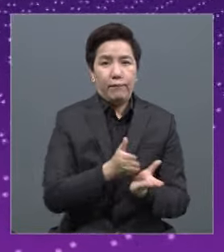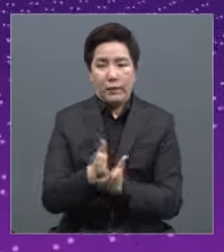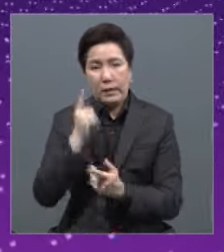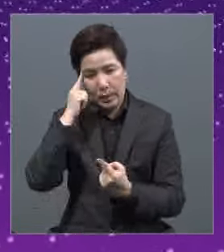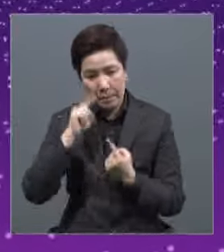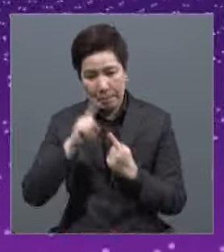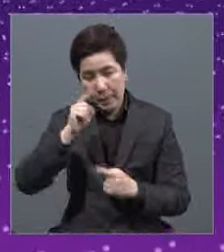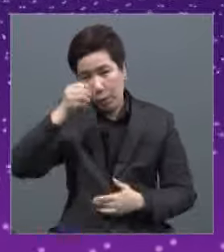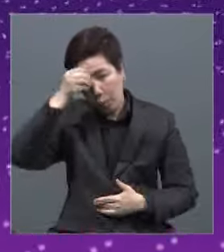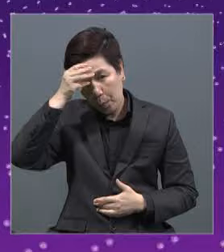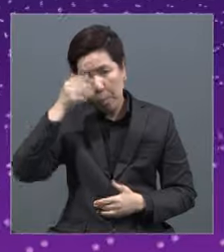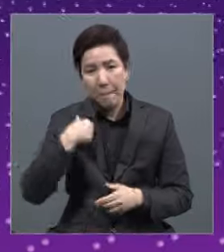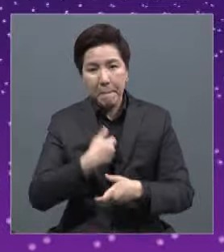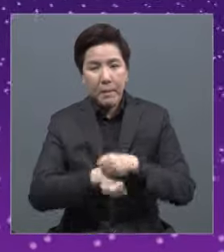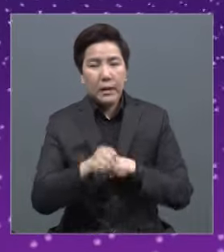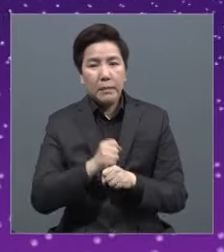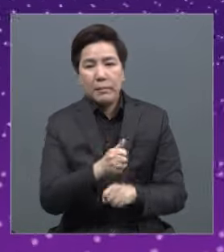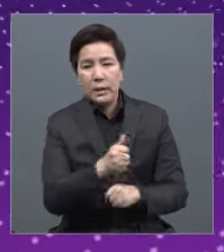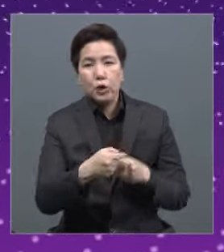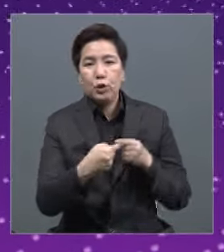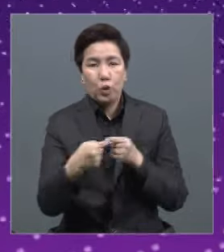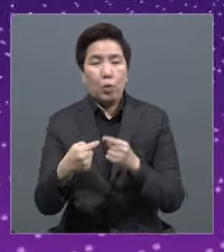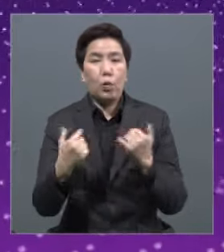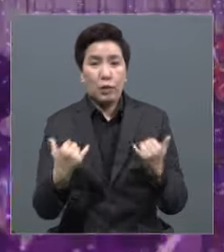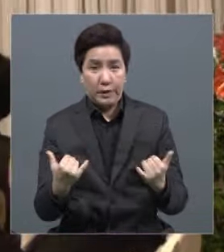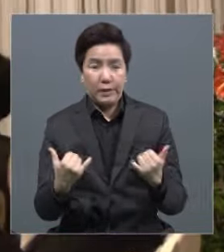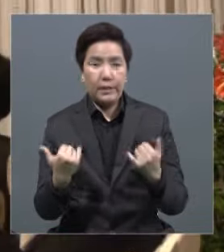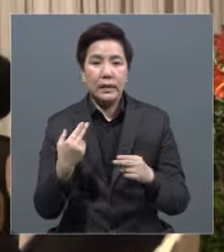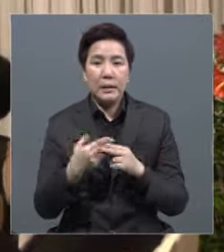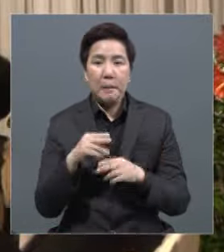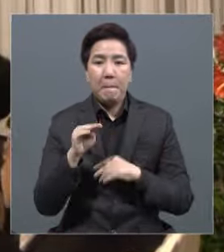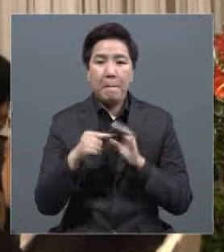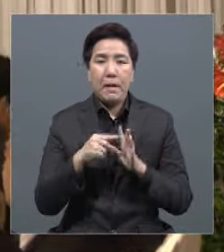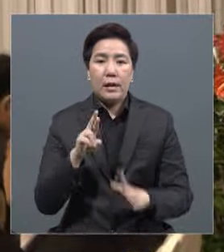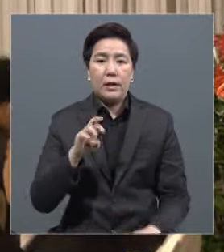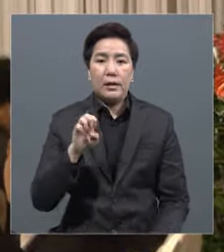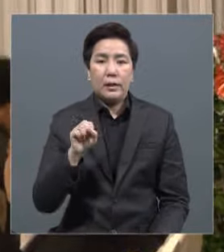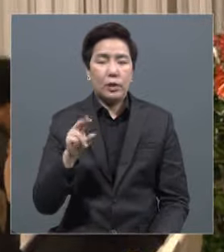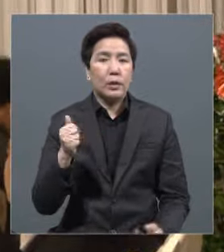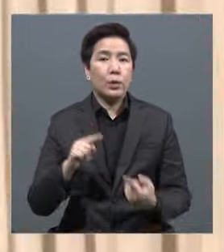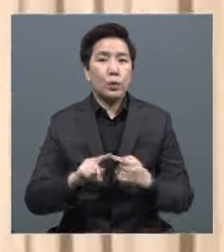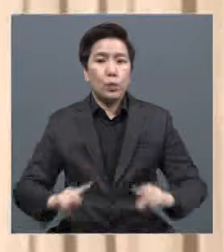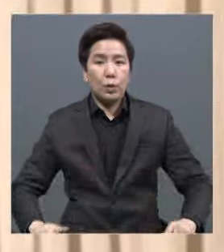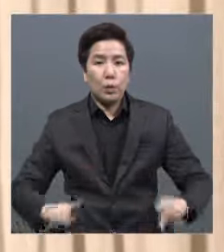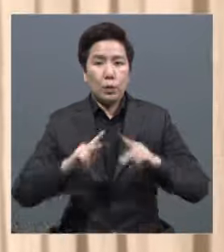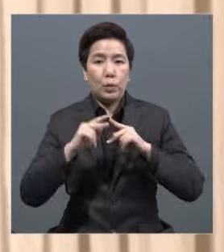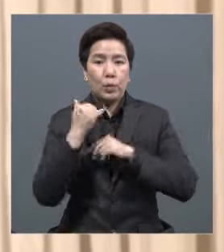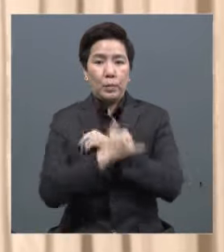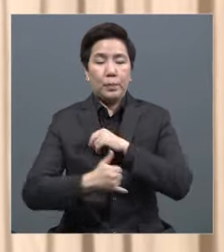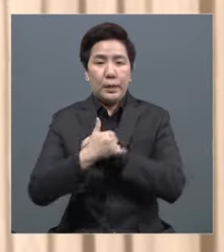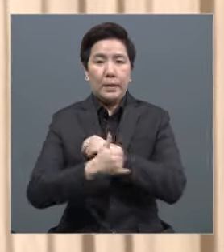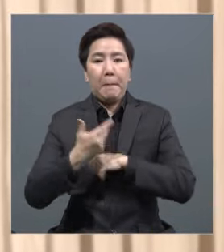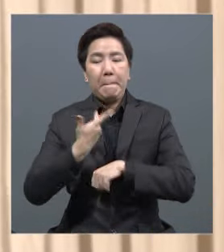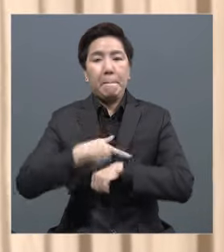องค์ความรู้และแนวปฏิบัติที่ดีต่อกันนายมารตเสงี่ยมพงษ์รัฐมนตรีว่าการกระทรวงต่างประเทศครับเป็น